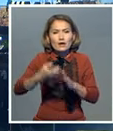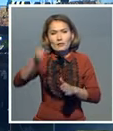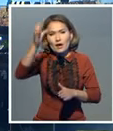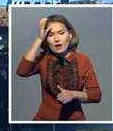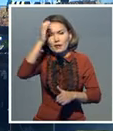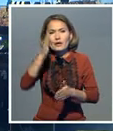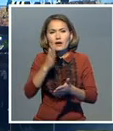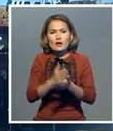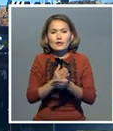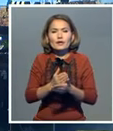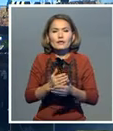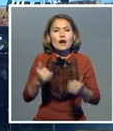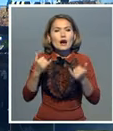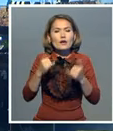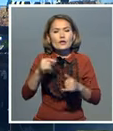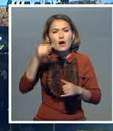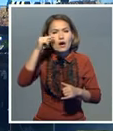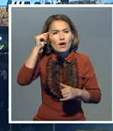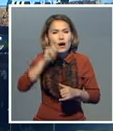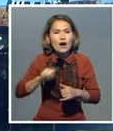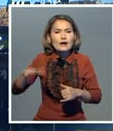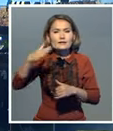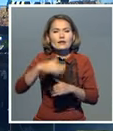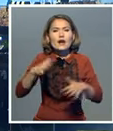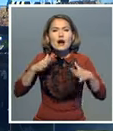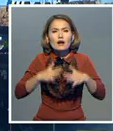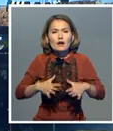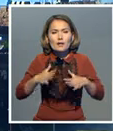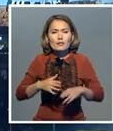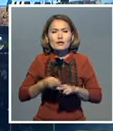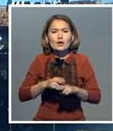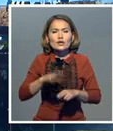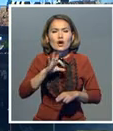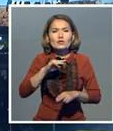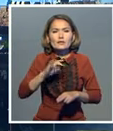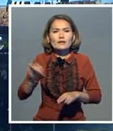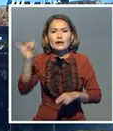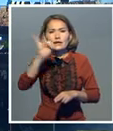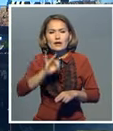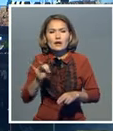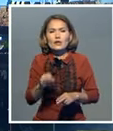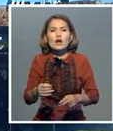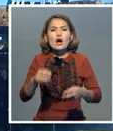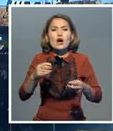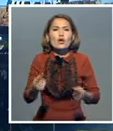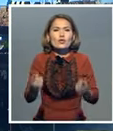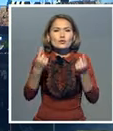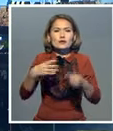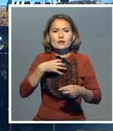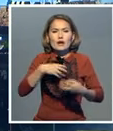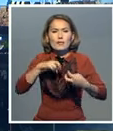бар. Бірнеше күн бойы сала мамандары Орта Азия және Кавказ, ескі Анадолы мен Османлы тарихы сияқты өзекті мәселелер